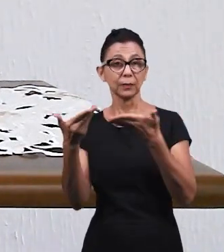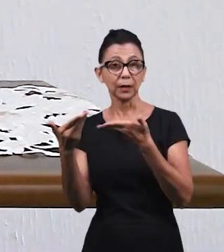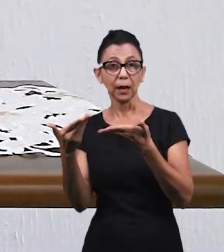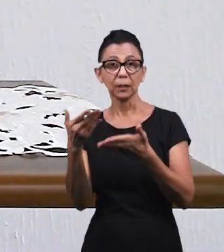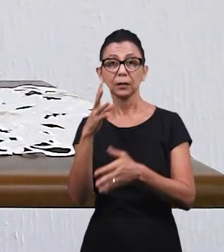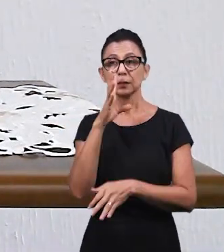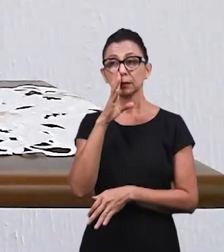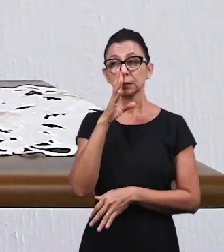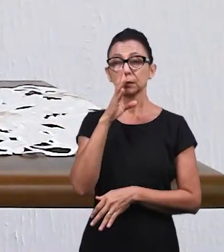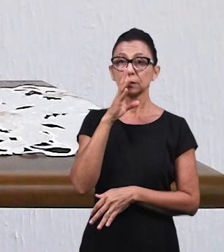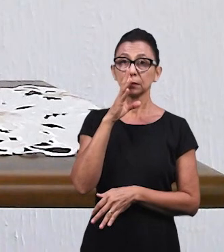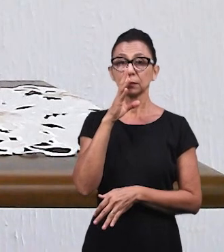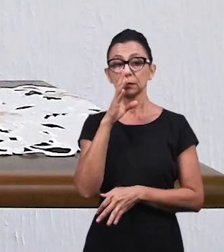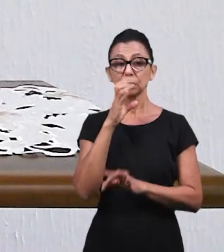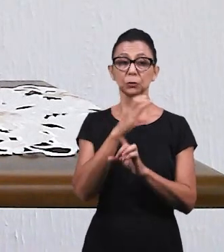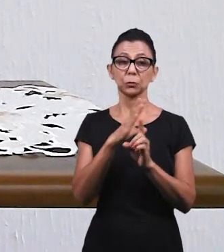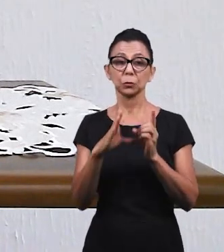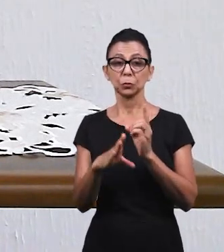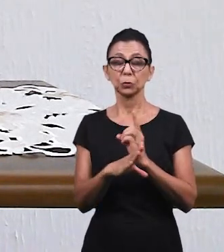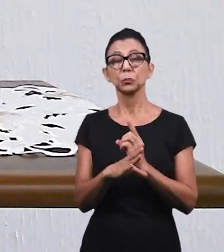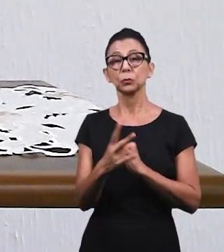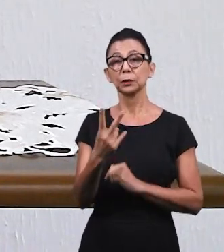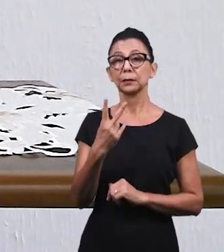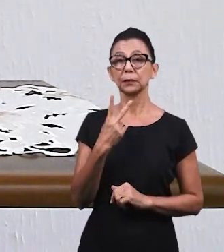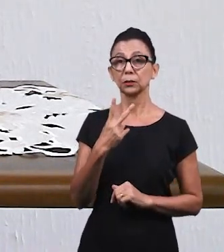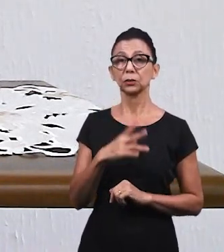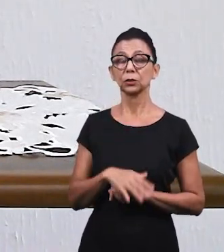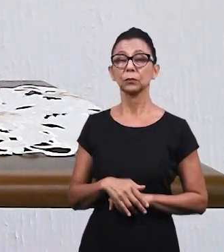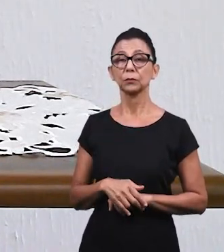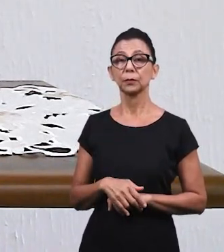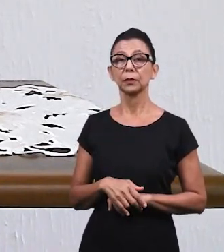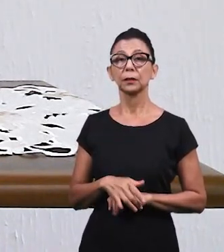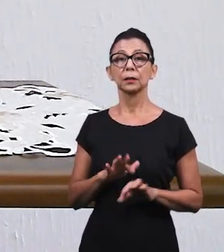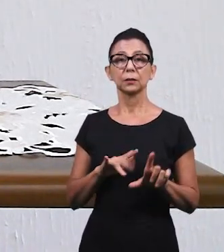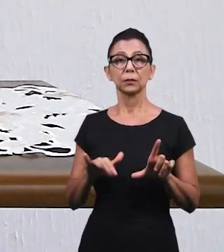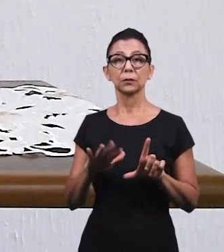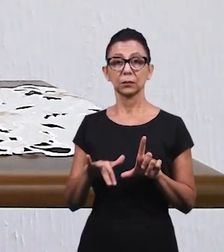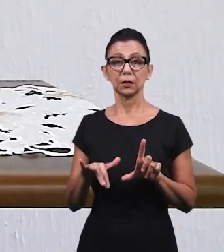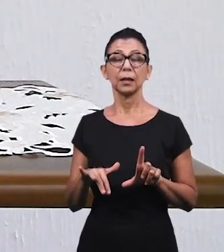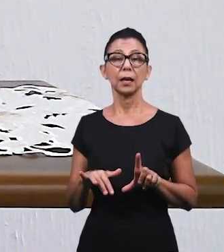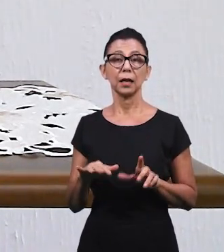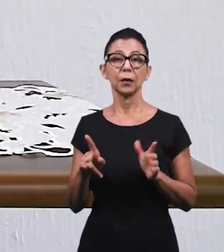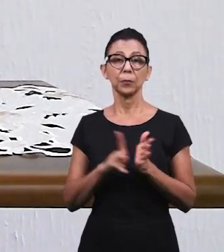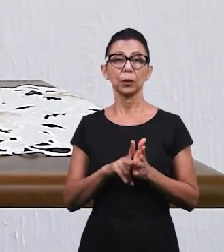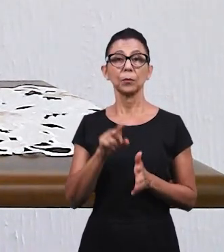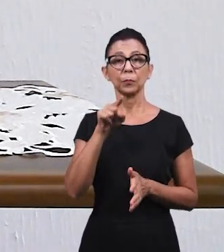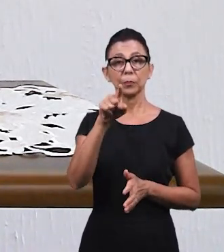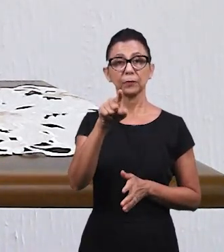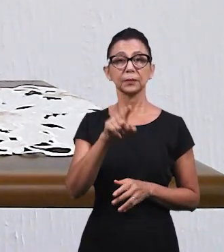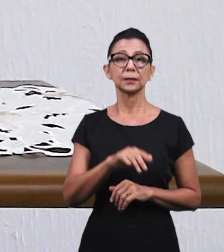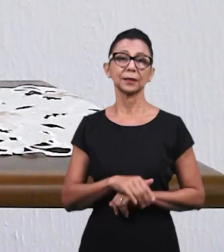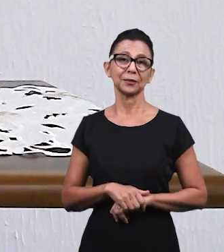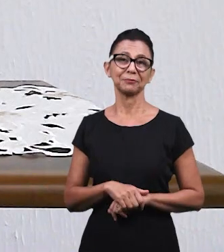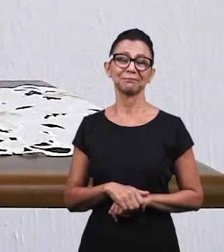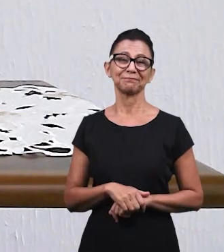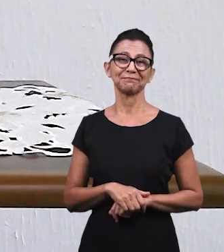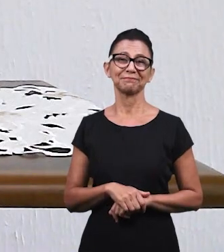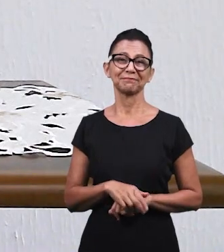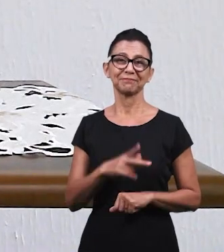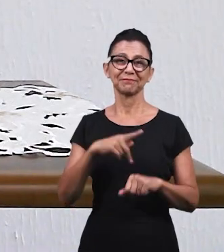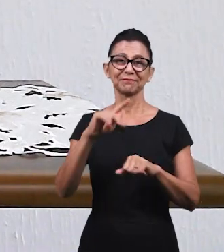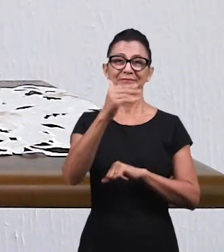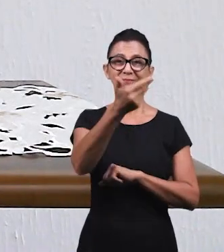приглашенные наши получили это приглашение за рубежом, можете написать нам это номер телефона для